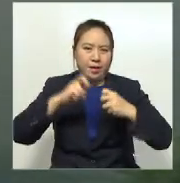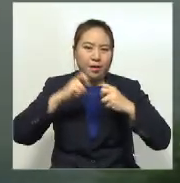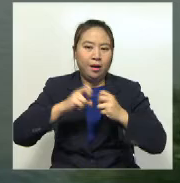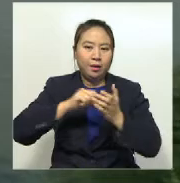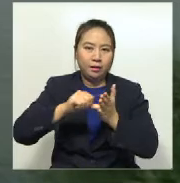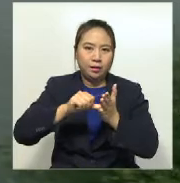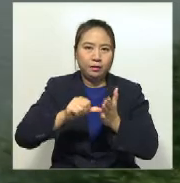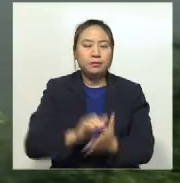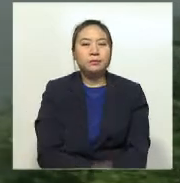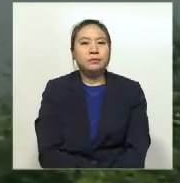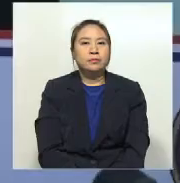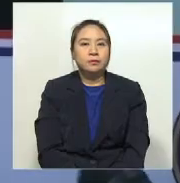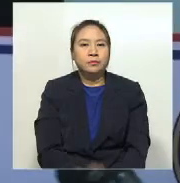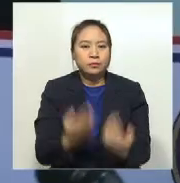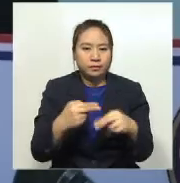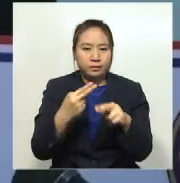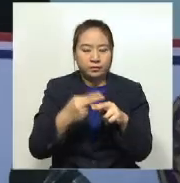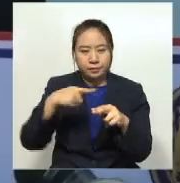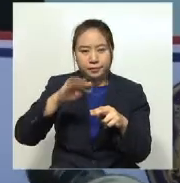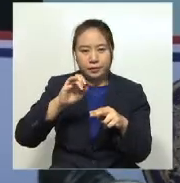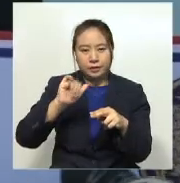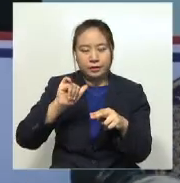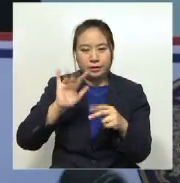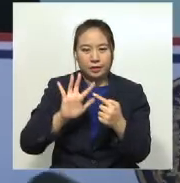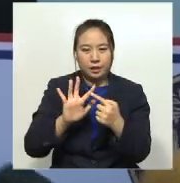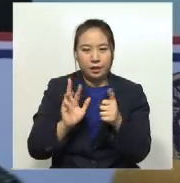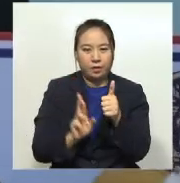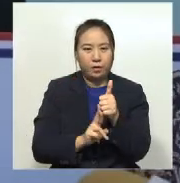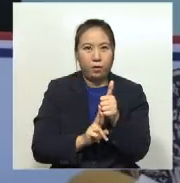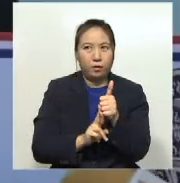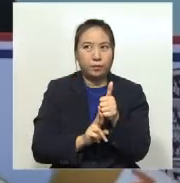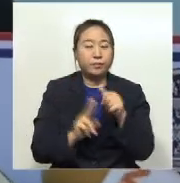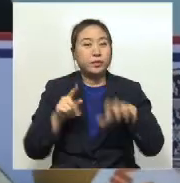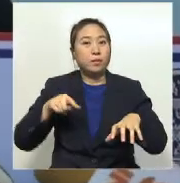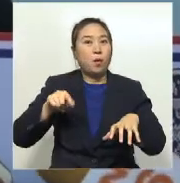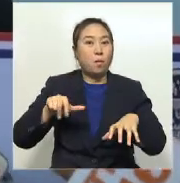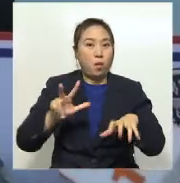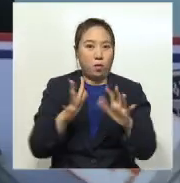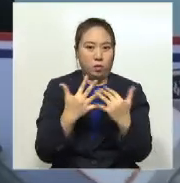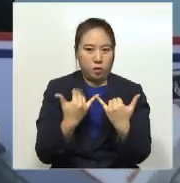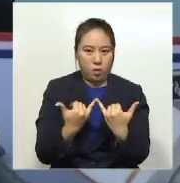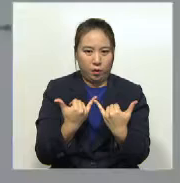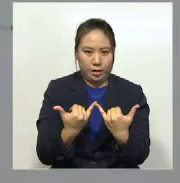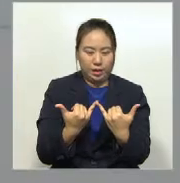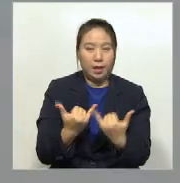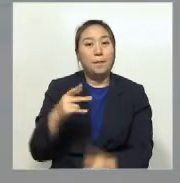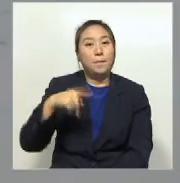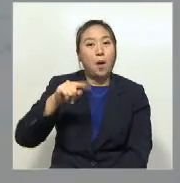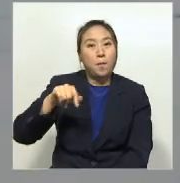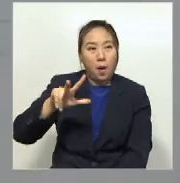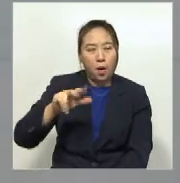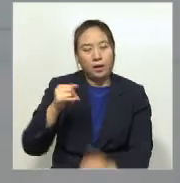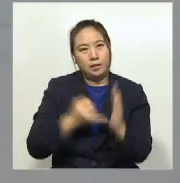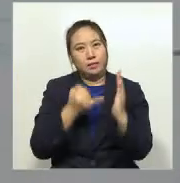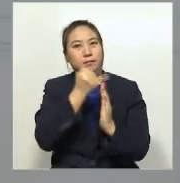ัญหาเช่นเดียวกันค่ะขณะที่นายปียะวงหลือชา รองอธิปดีปองก แลปัเทาสาธรณะภายยนยันวาตอนนี้ ศูนย์ป.พ.ทั้ง